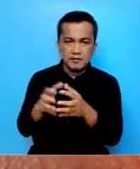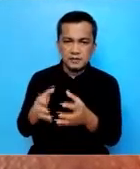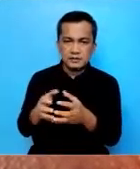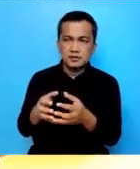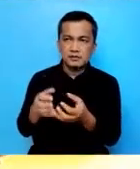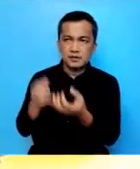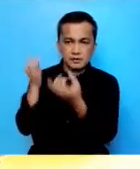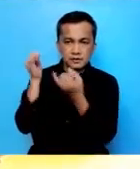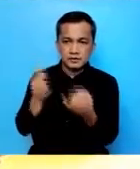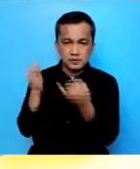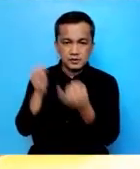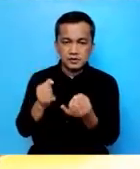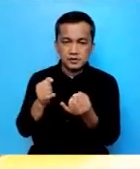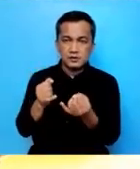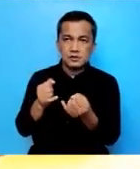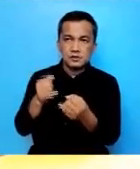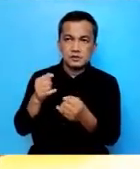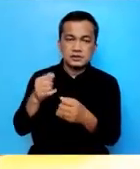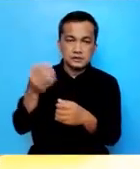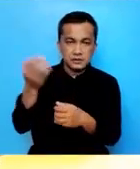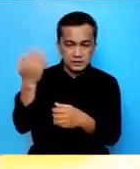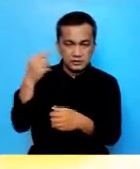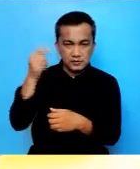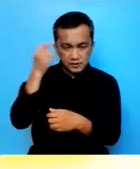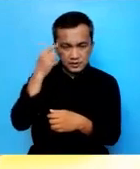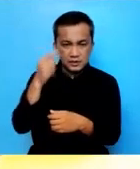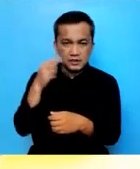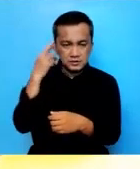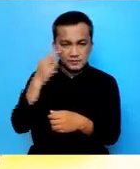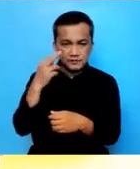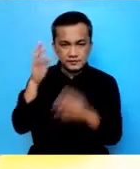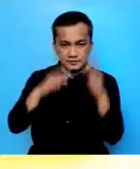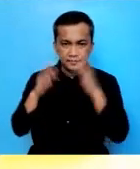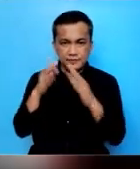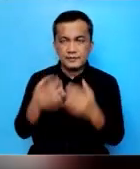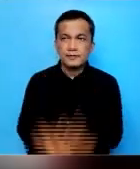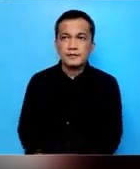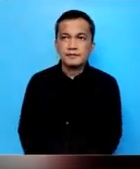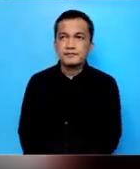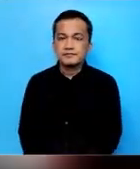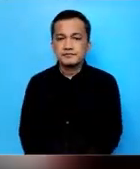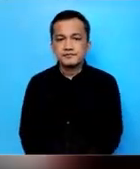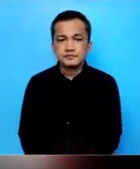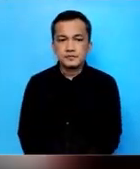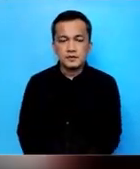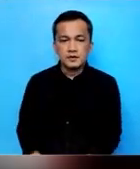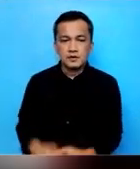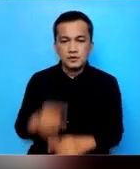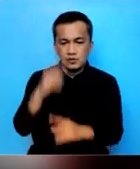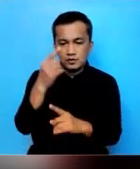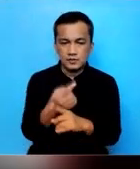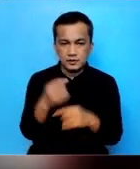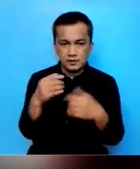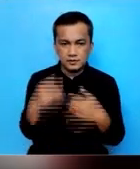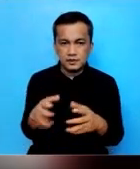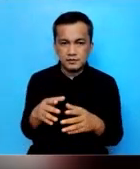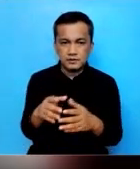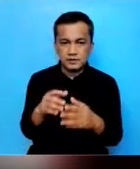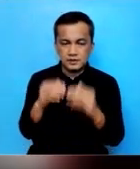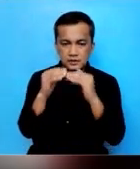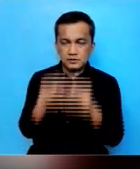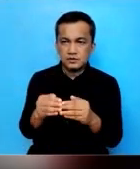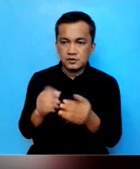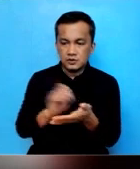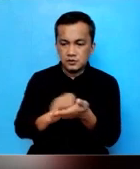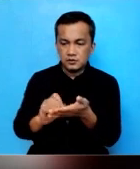ng nakaraang administrasyon ang ugat ng problema ngayon. A month after the lockdown, sumulat kami sa Department of